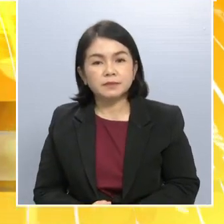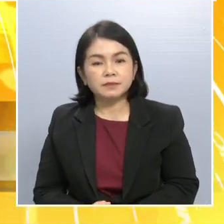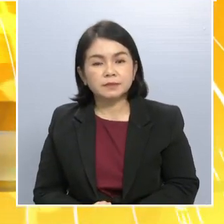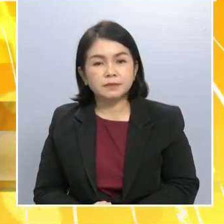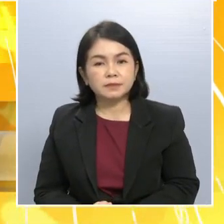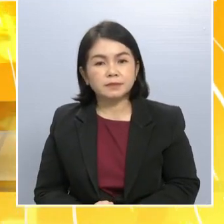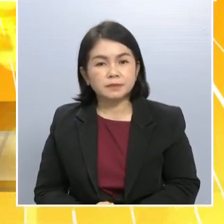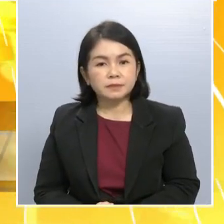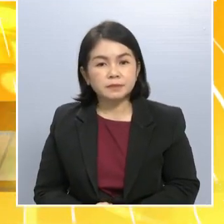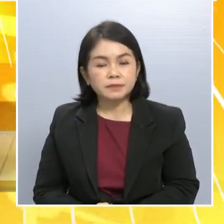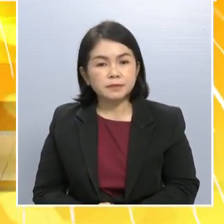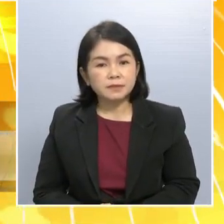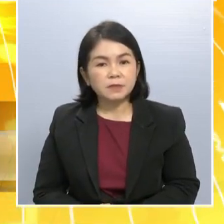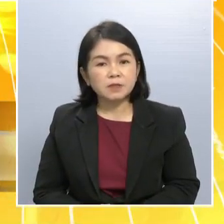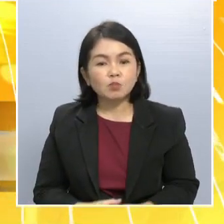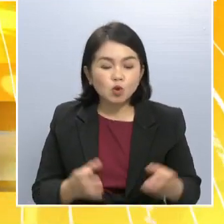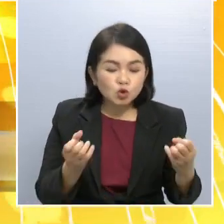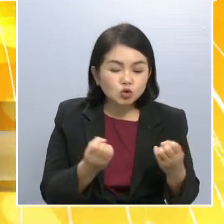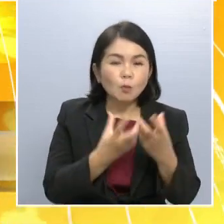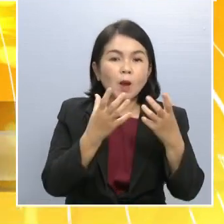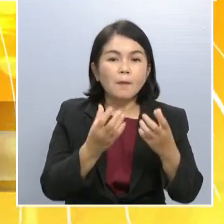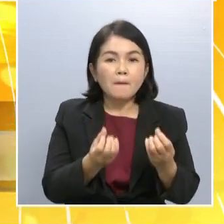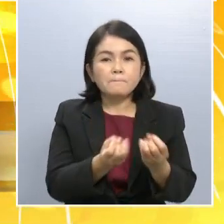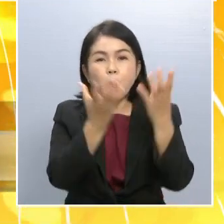เกิดเหตุการณ์ก็ต้องนำมานำเสนอต่อเนื่องเพื่อเป็นบทเรียนและ